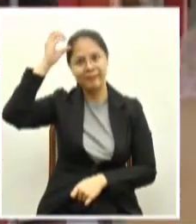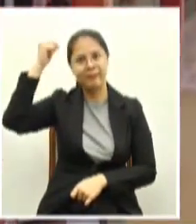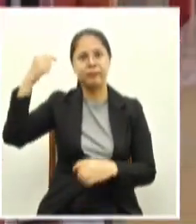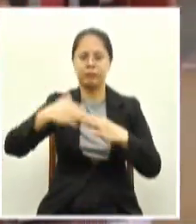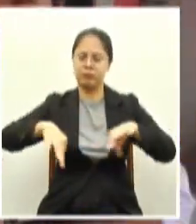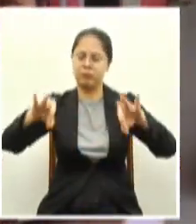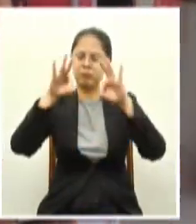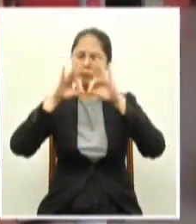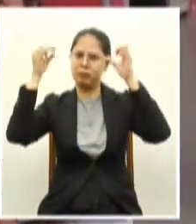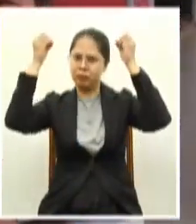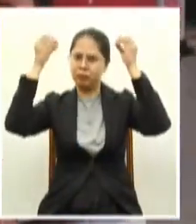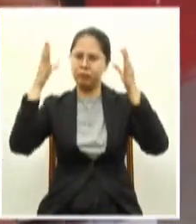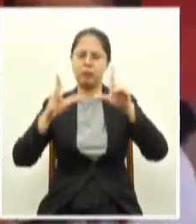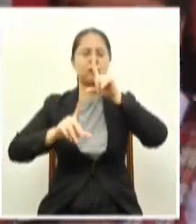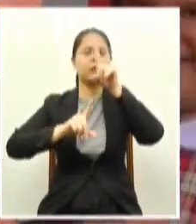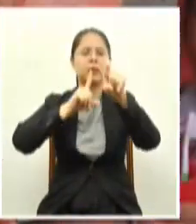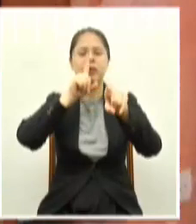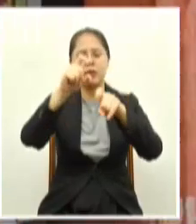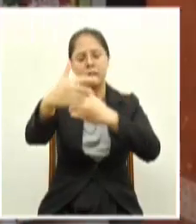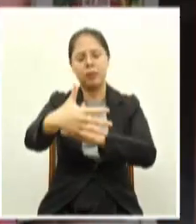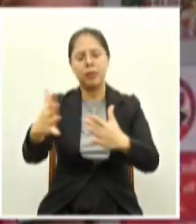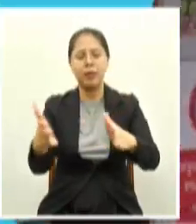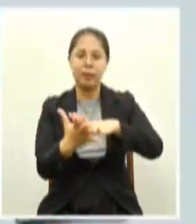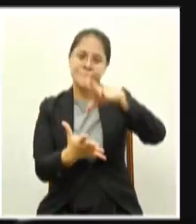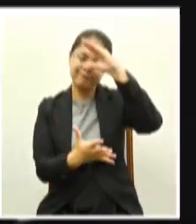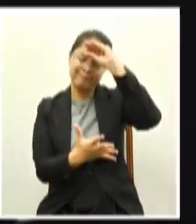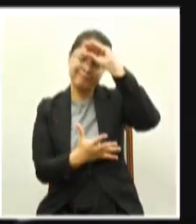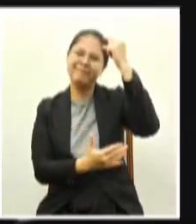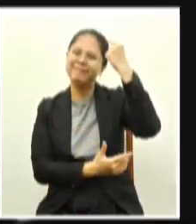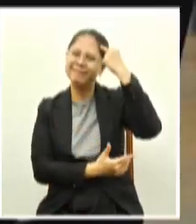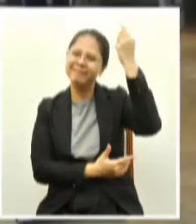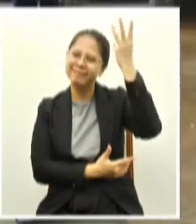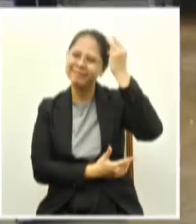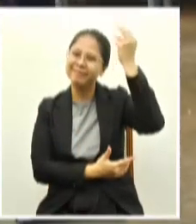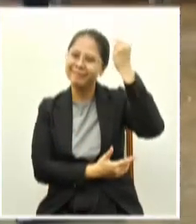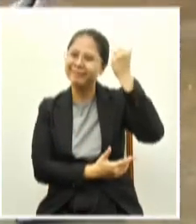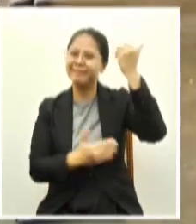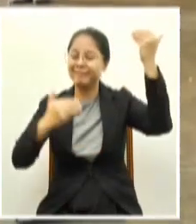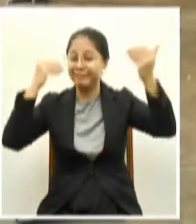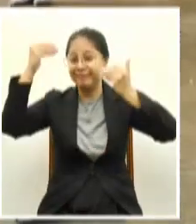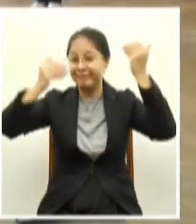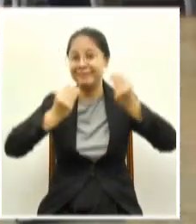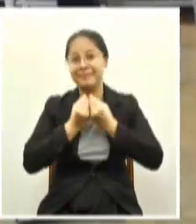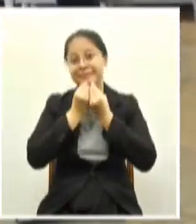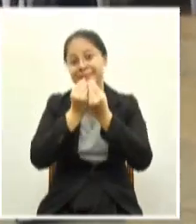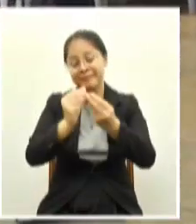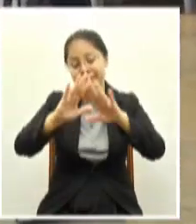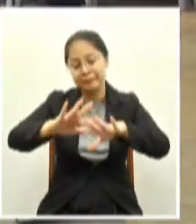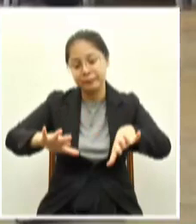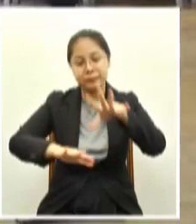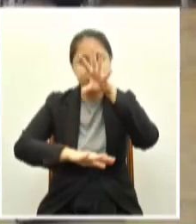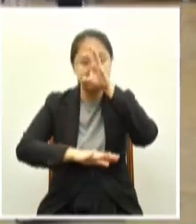ครูจะตั้งคำถามกับการออกแบบของห้องเรียนตลอดเวลาว่ากิจกรรมเหล่านั้นชวนให้เด็กได้คิดได้ลง